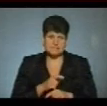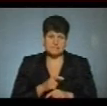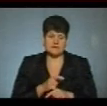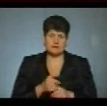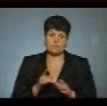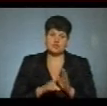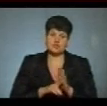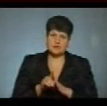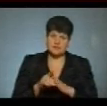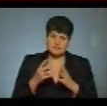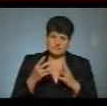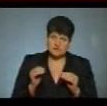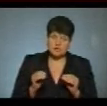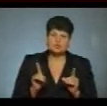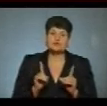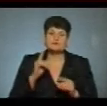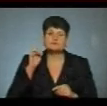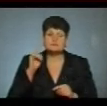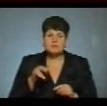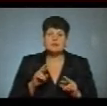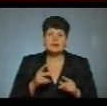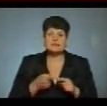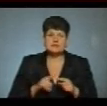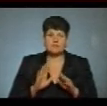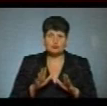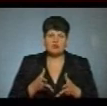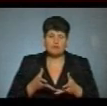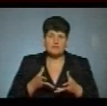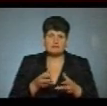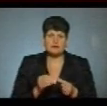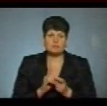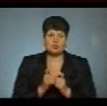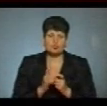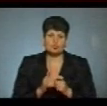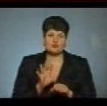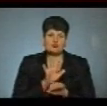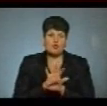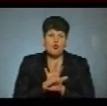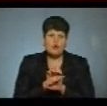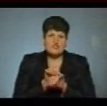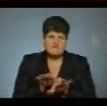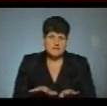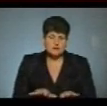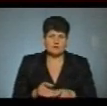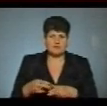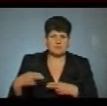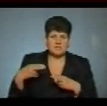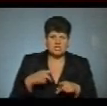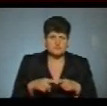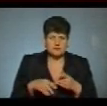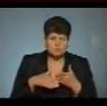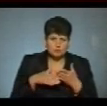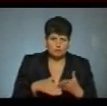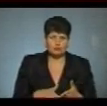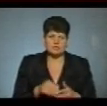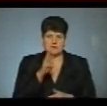таки стартувала, що вам відомо, так? І як це може вплинути на боротьбу з коронавірусом, якщо ми говоримо саме про доїзд швидких, заробітну